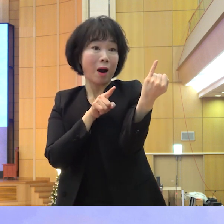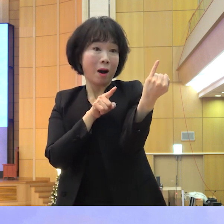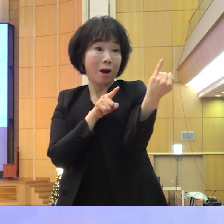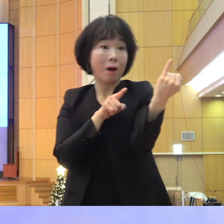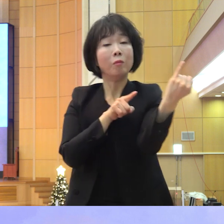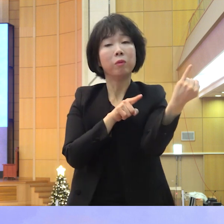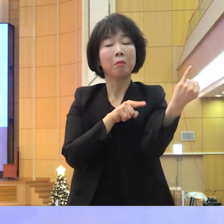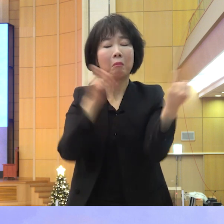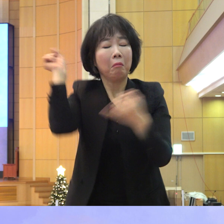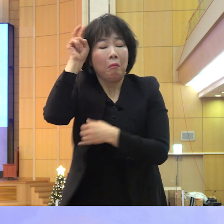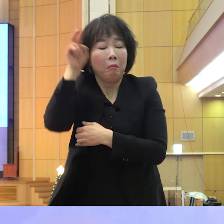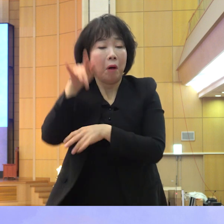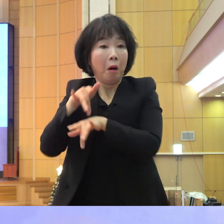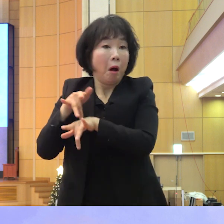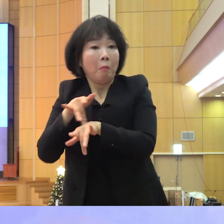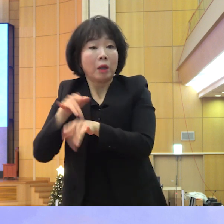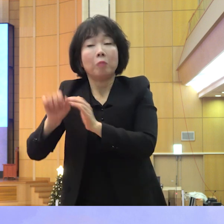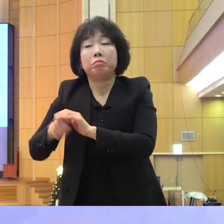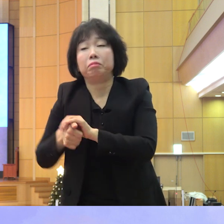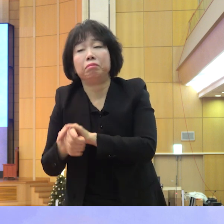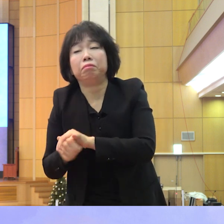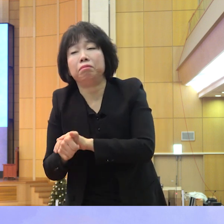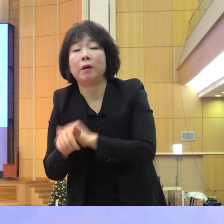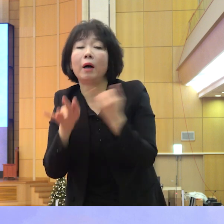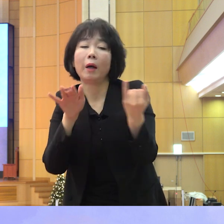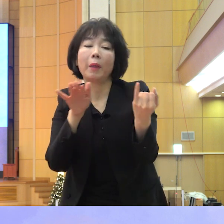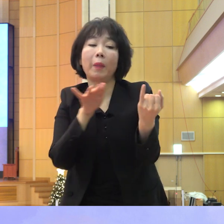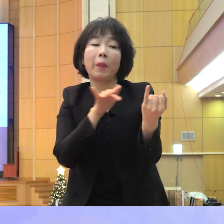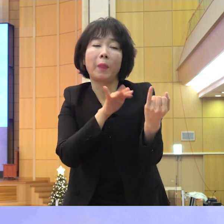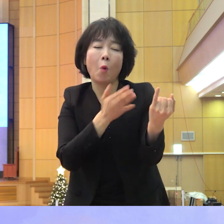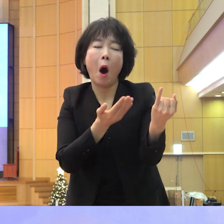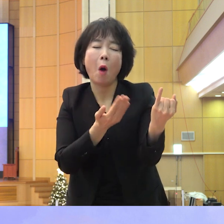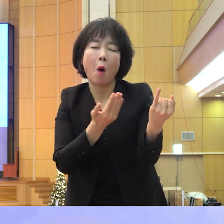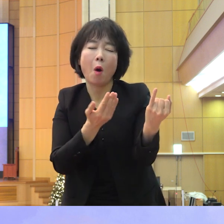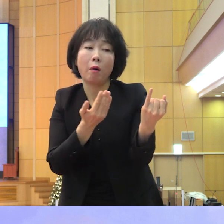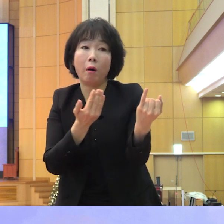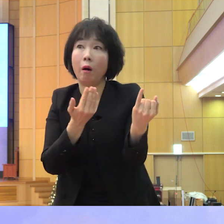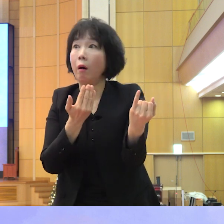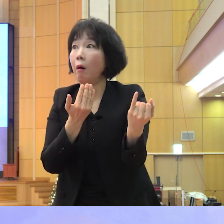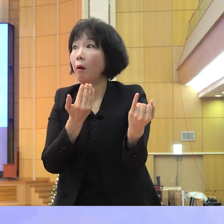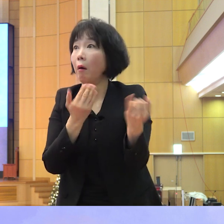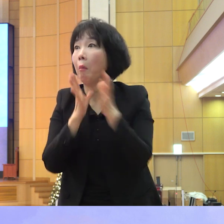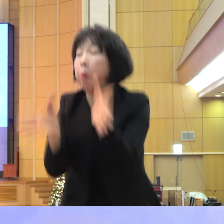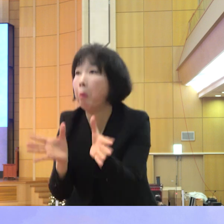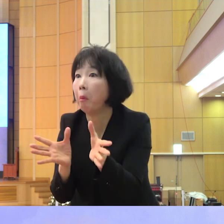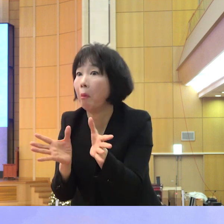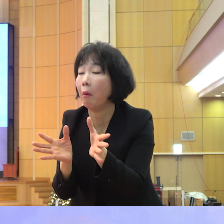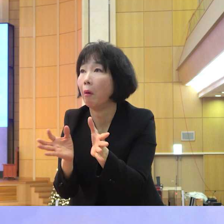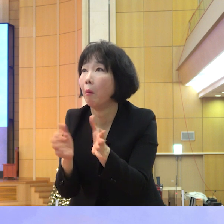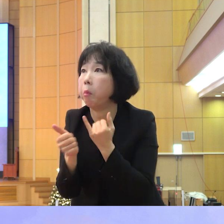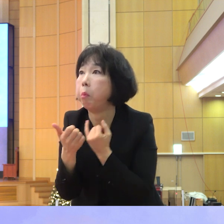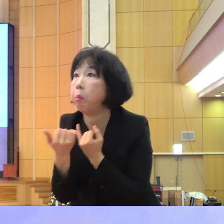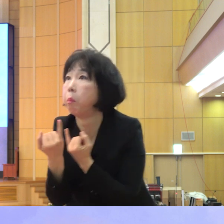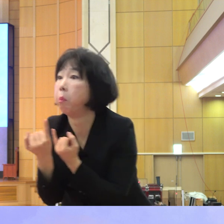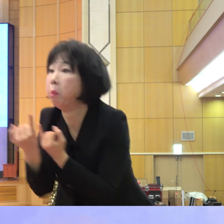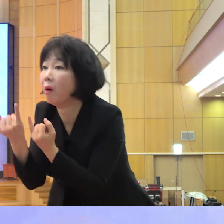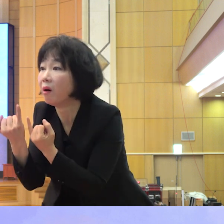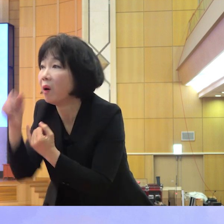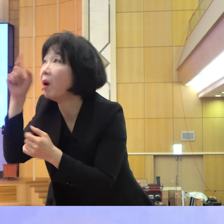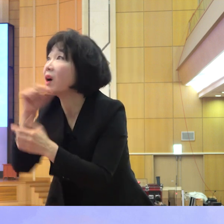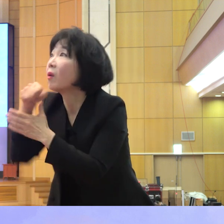마귀에게 꾀임을 받아서 뭘 보지요? 선악과를 보고 있어요. 나는 무엇을 보는가?